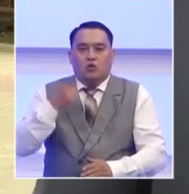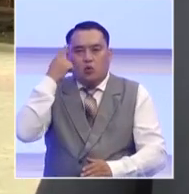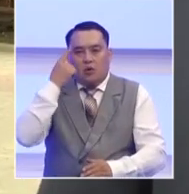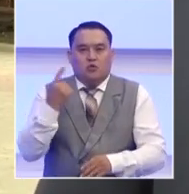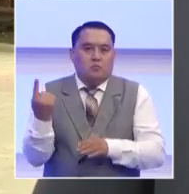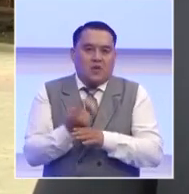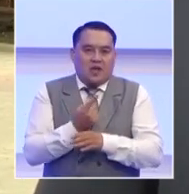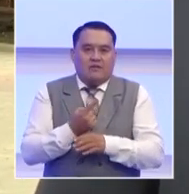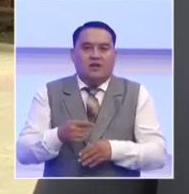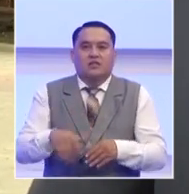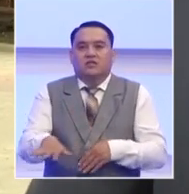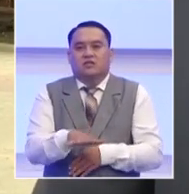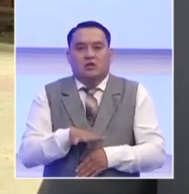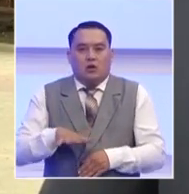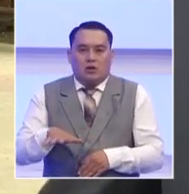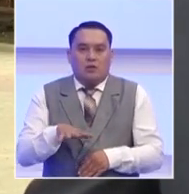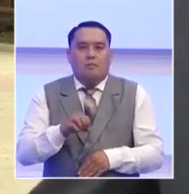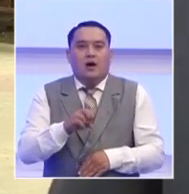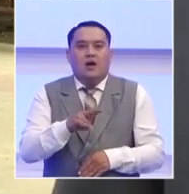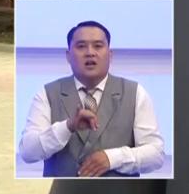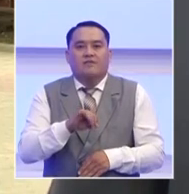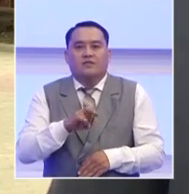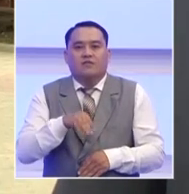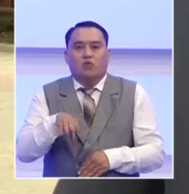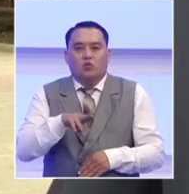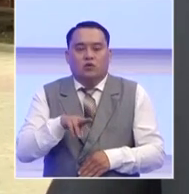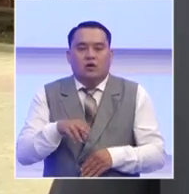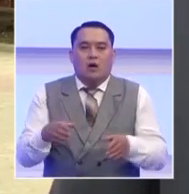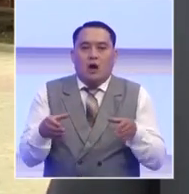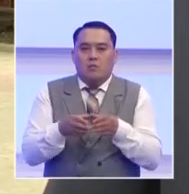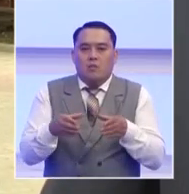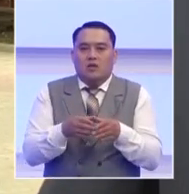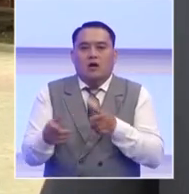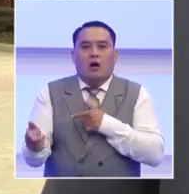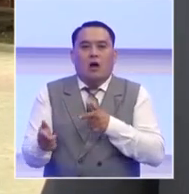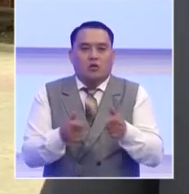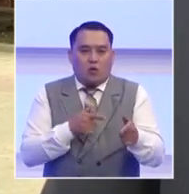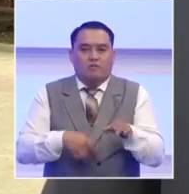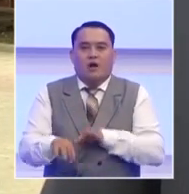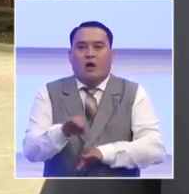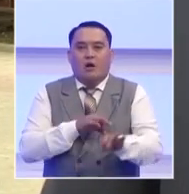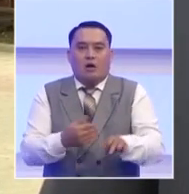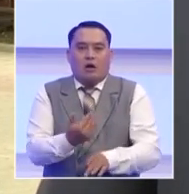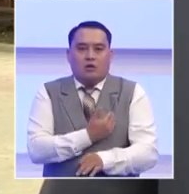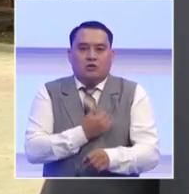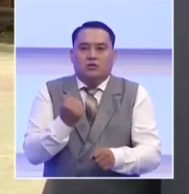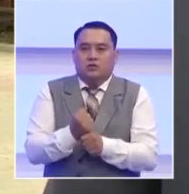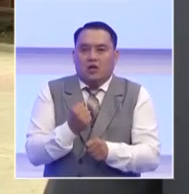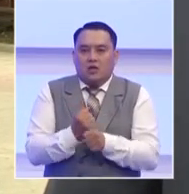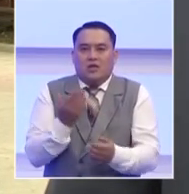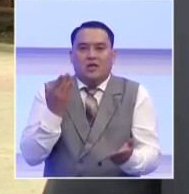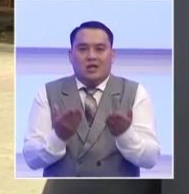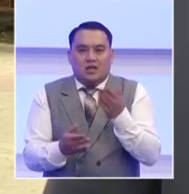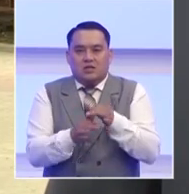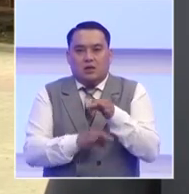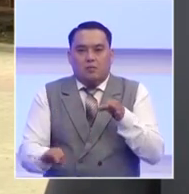первая линия индустриальной зоны Арна, то есть Marienfood и другие вот компании сейчас готовы уже. Они уже проект хотят разработать, если будет